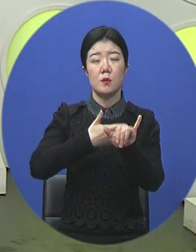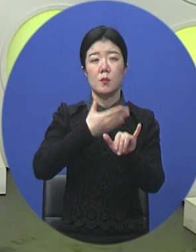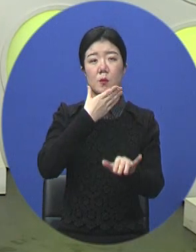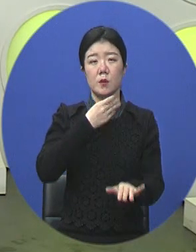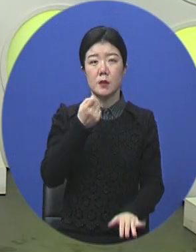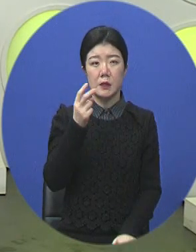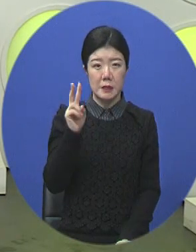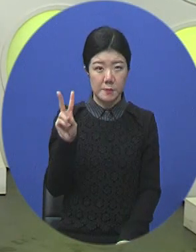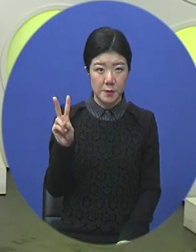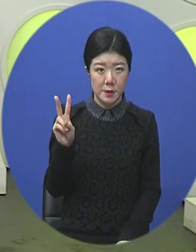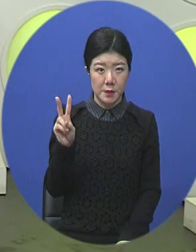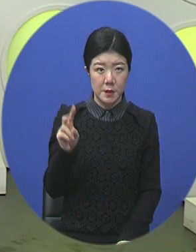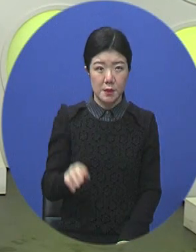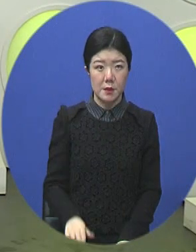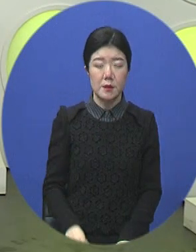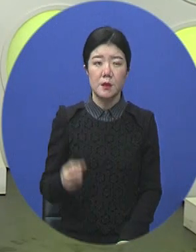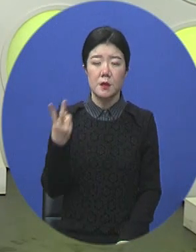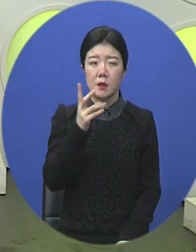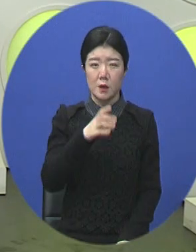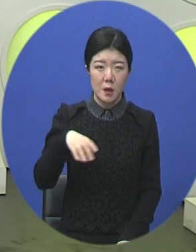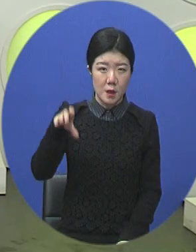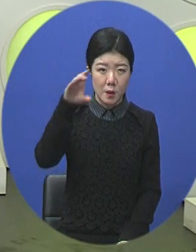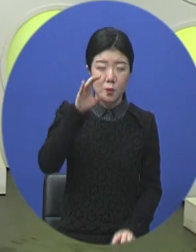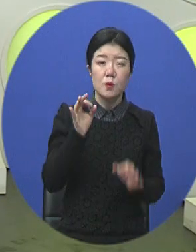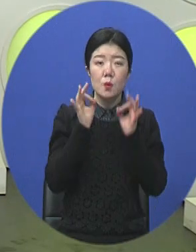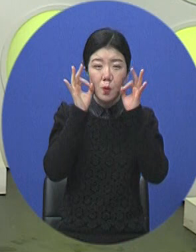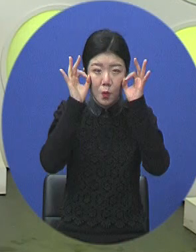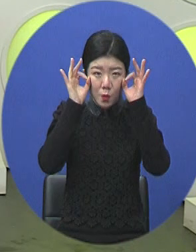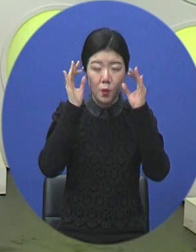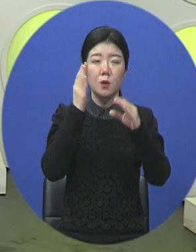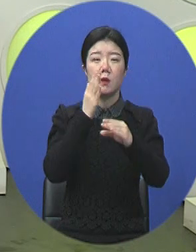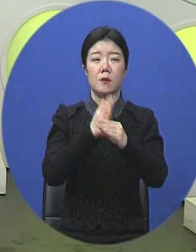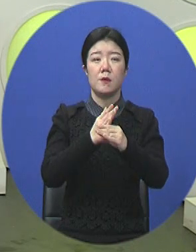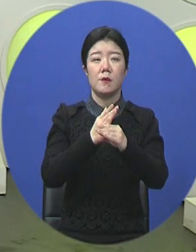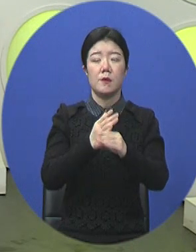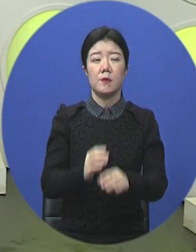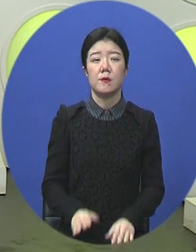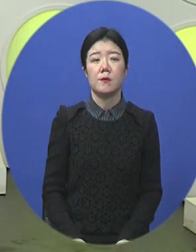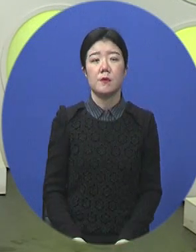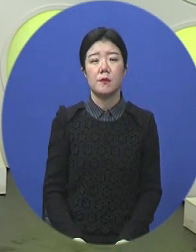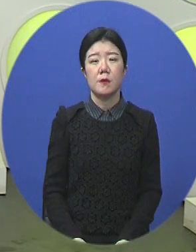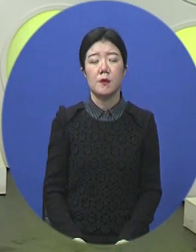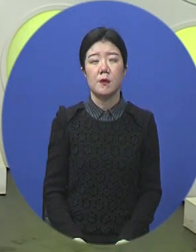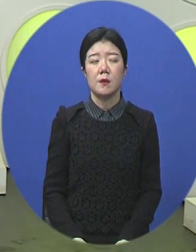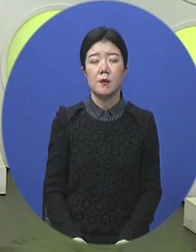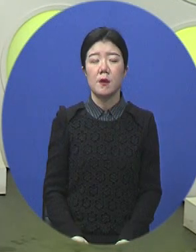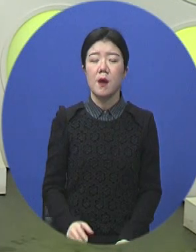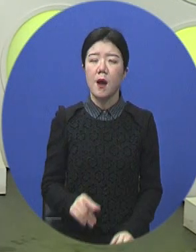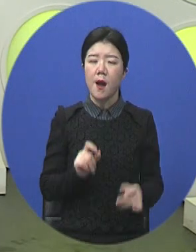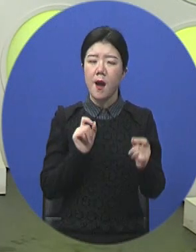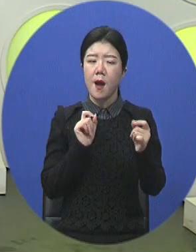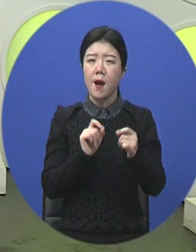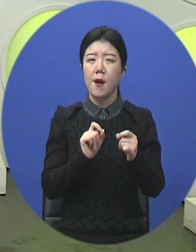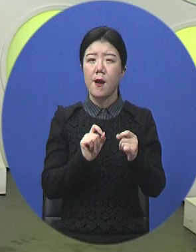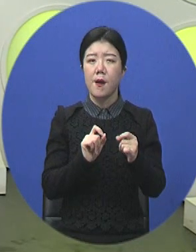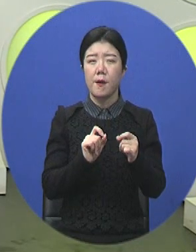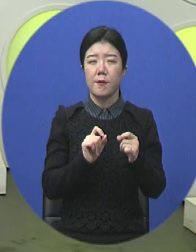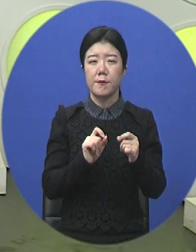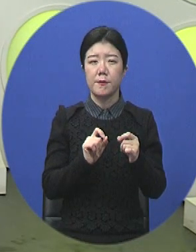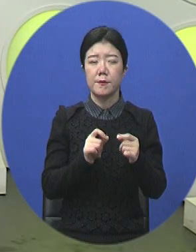채널에 다시 보기를 올리려는 노력을 하고 있어요. 아, 네, 그래서 네. 뭐 조만간 우리 아버님